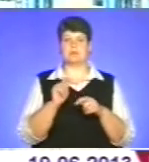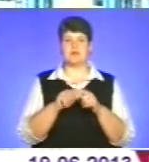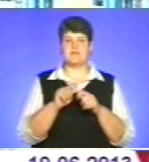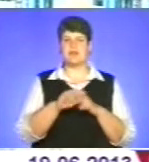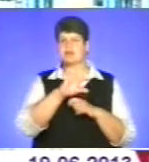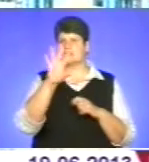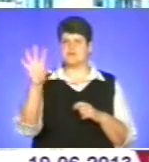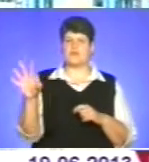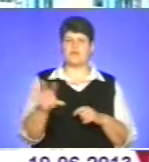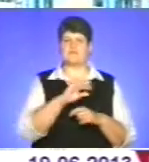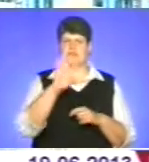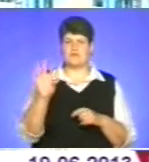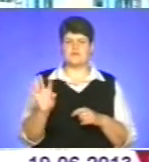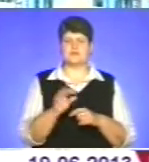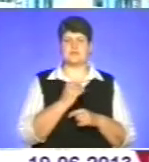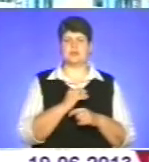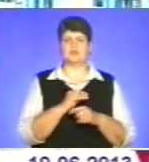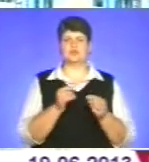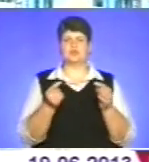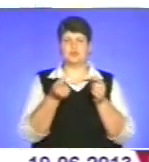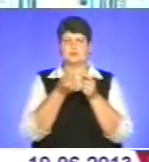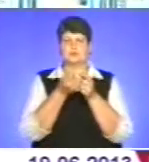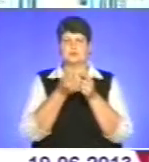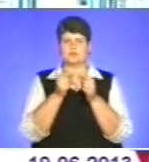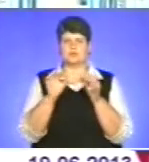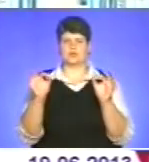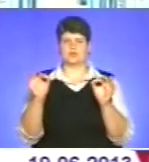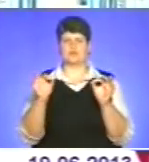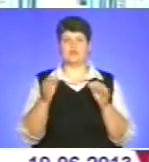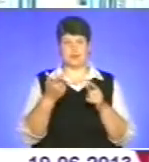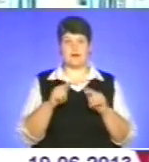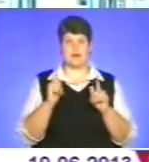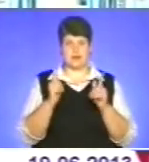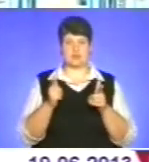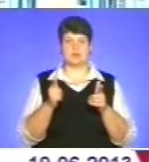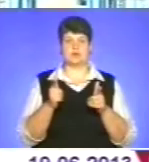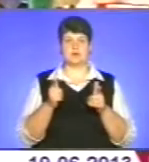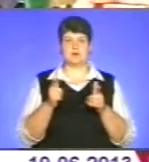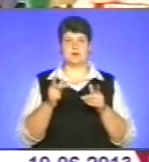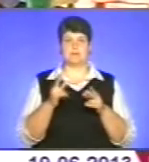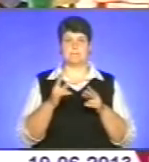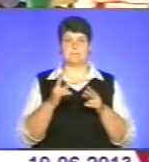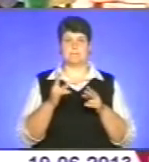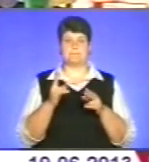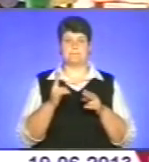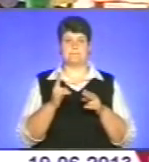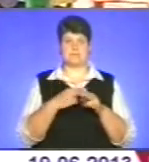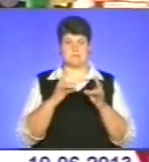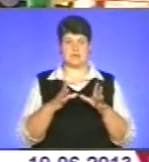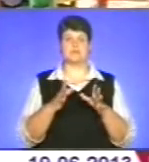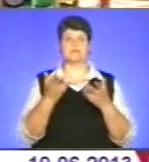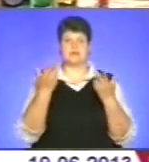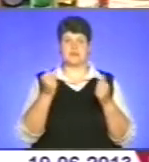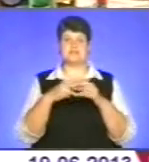Перевіряється все буквально до точності. То ви гарантуєте безпеку атракціонів? Та, звичайно. Усі 17